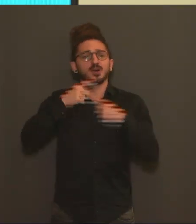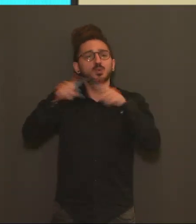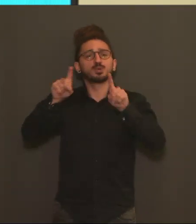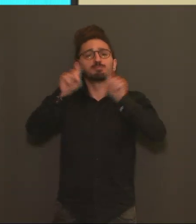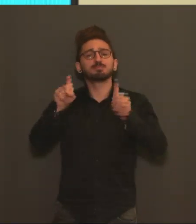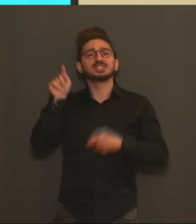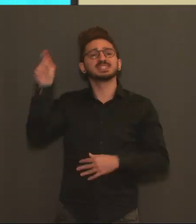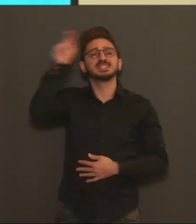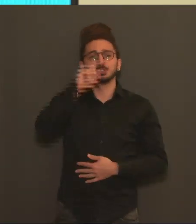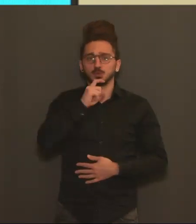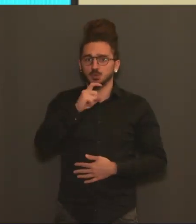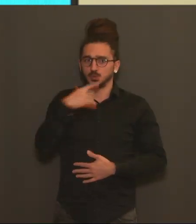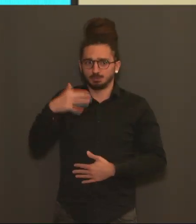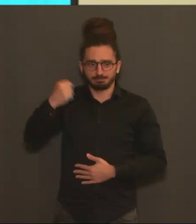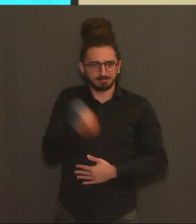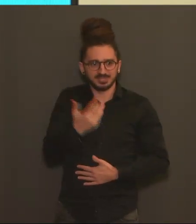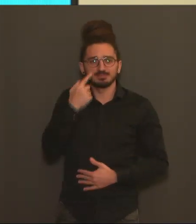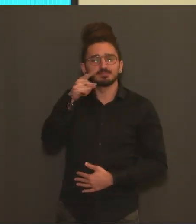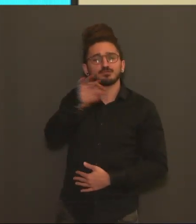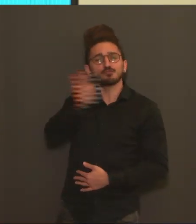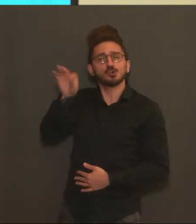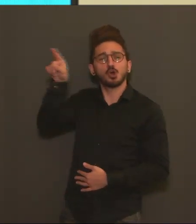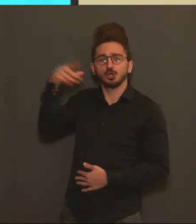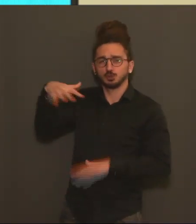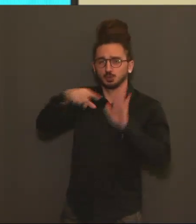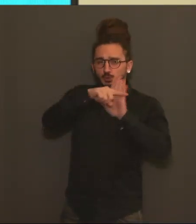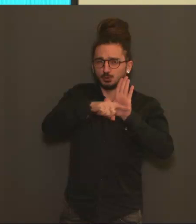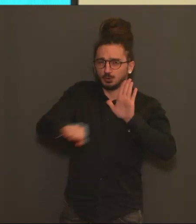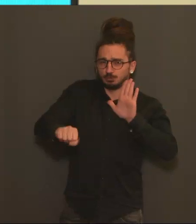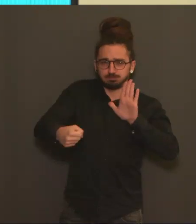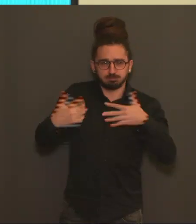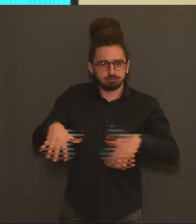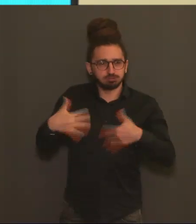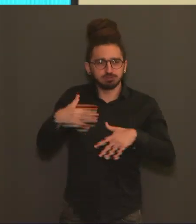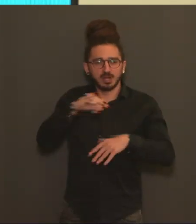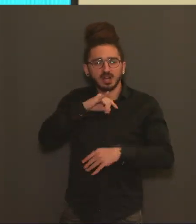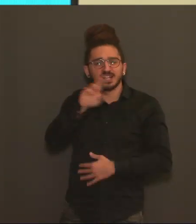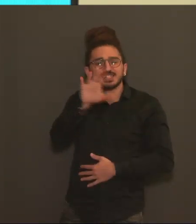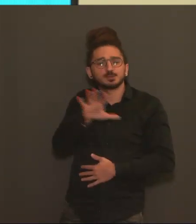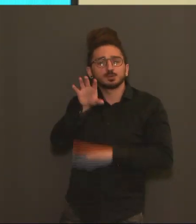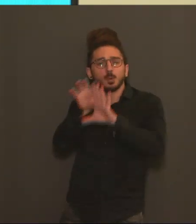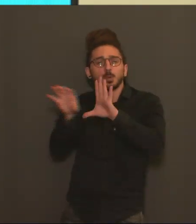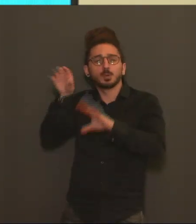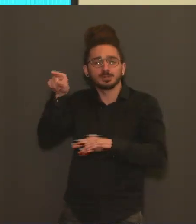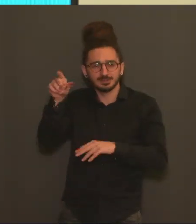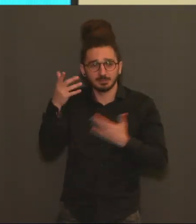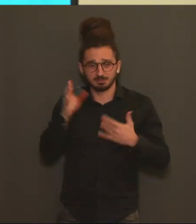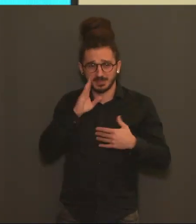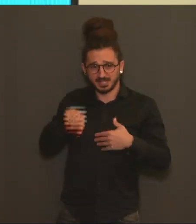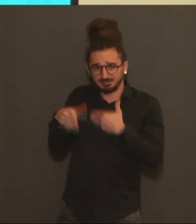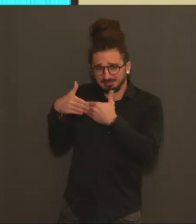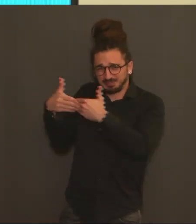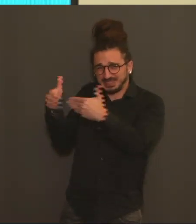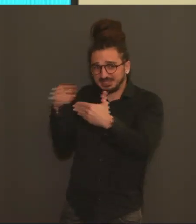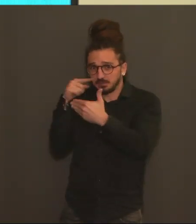plus en plus importantes prises dans certains départements qui sont proches de notre pays. Ceci démontre que des